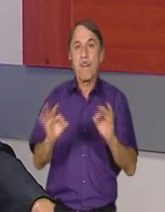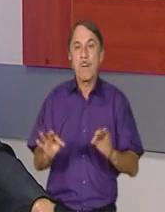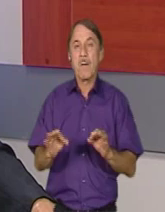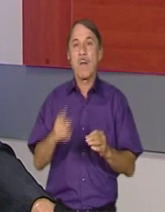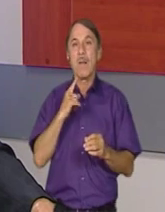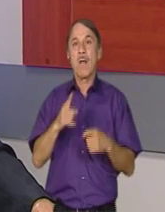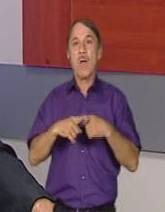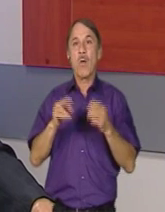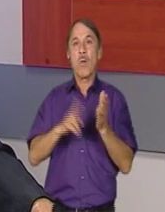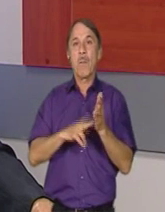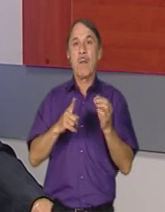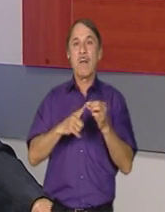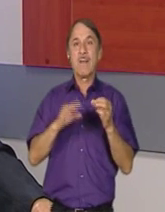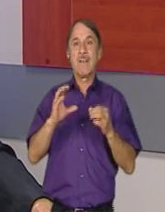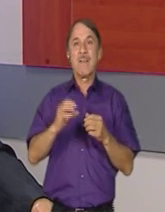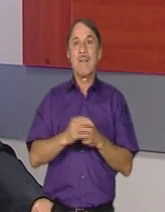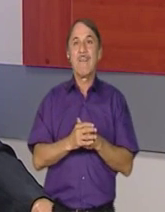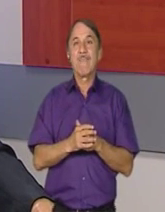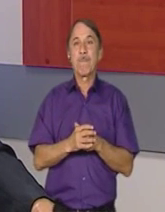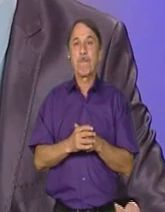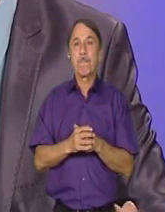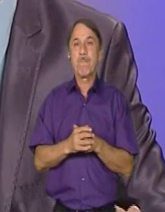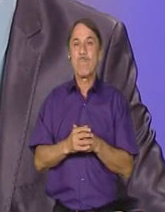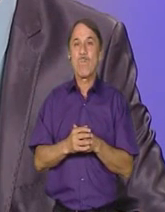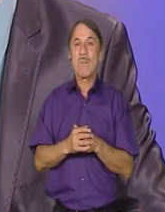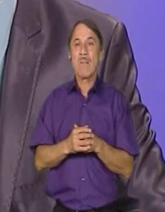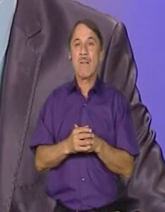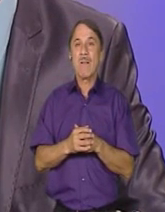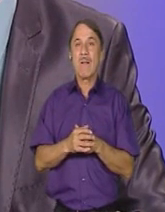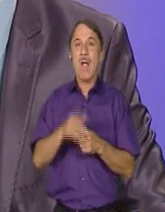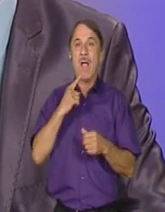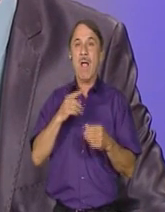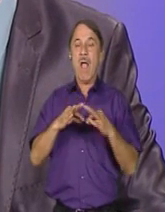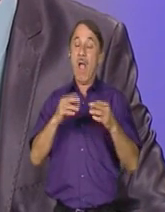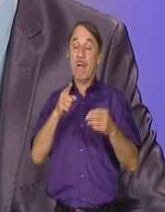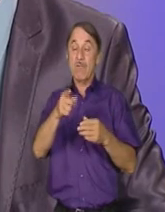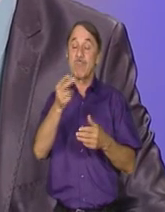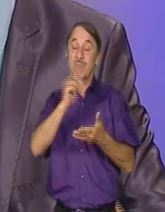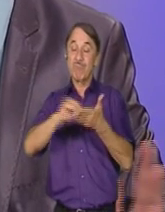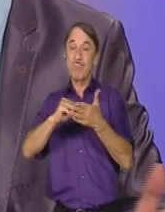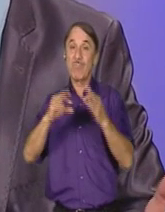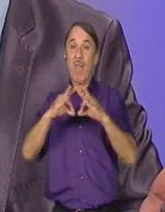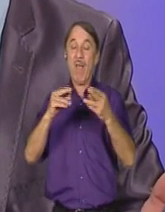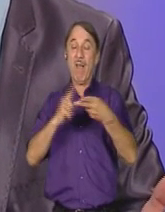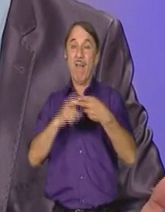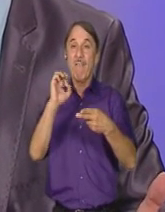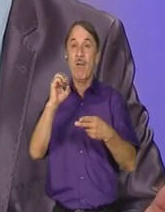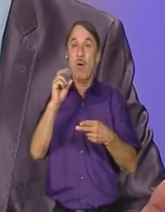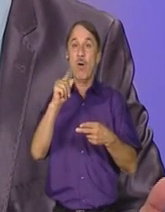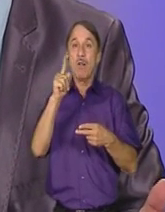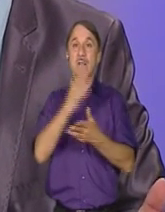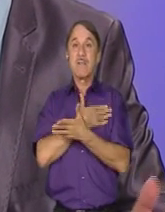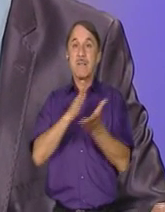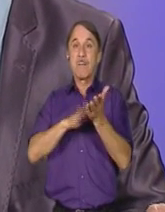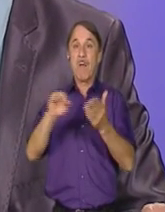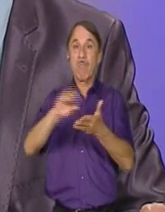neka se pripremi konopac. Ilija, vi ste, pišući aforizme, a imate dugo godina